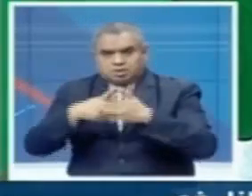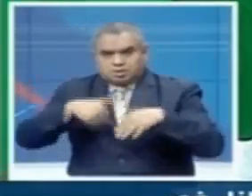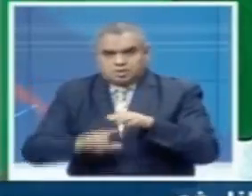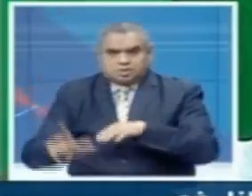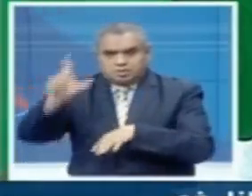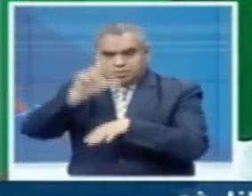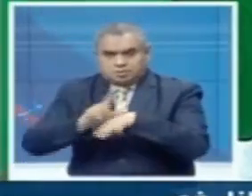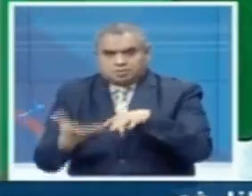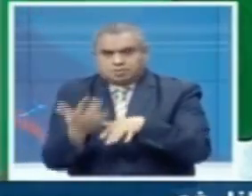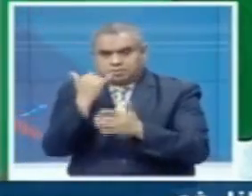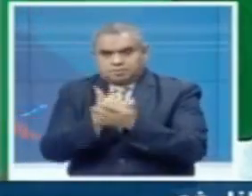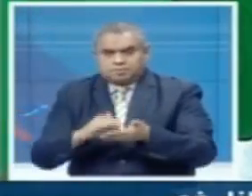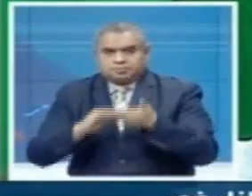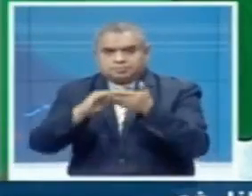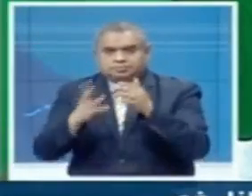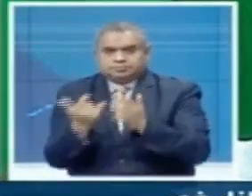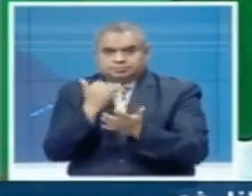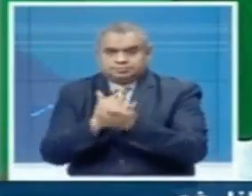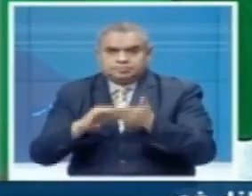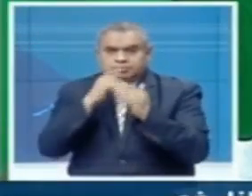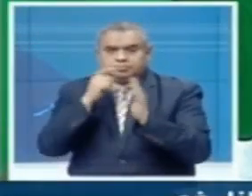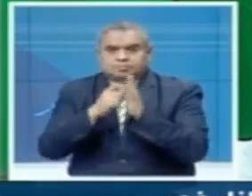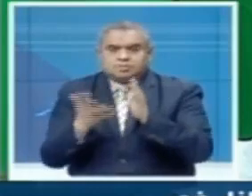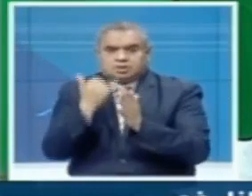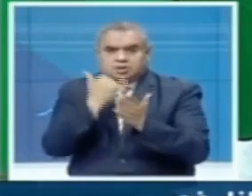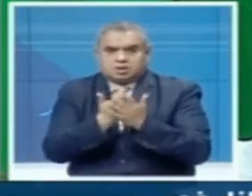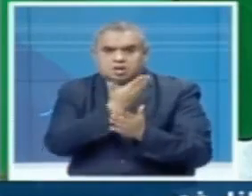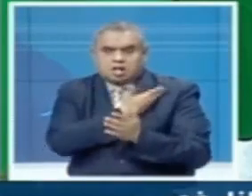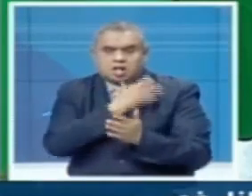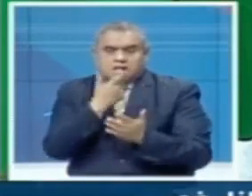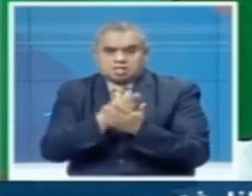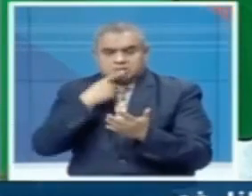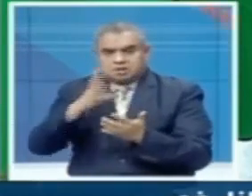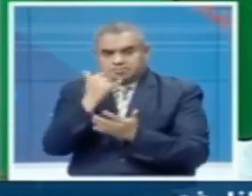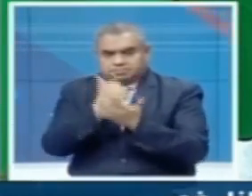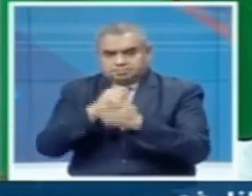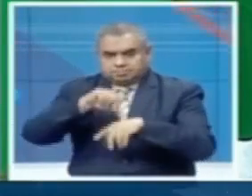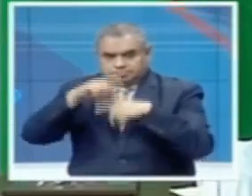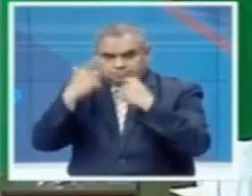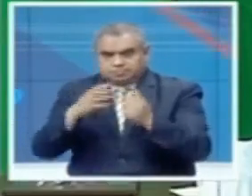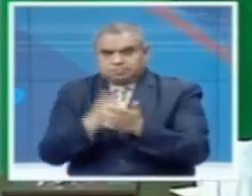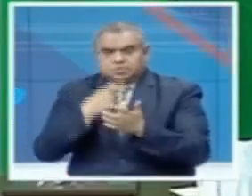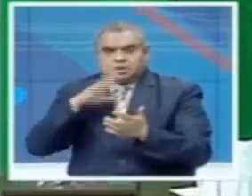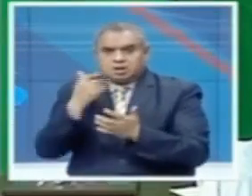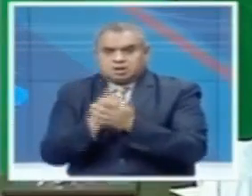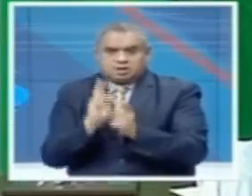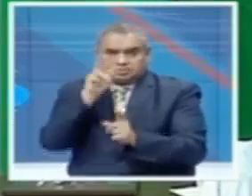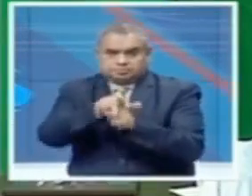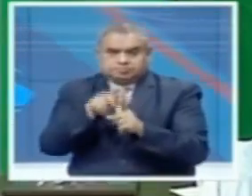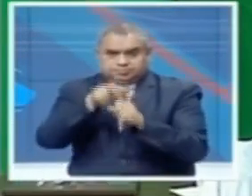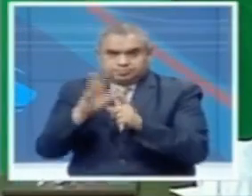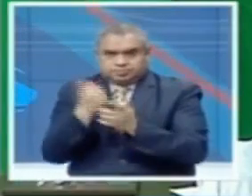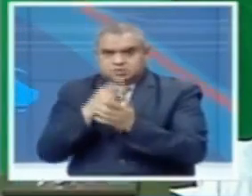الوطني الفلسطيني: واحد، لا لحكم غزة على ظهر دبابة أو بقوة الاحتلال والولايات